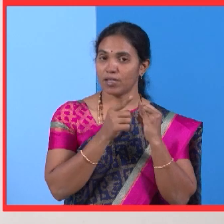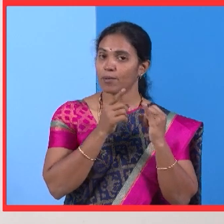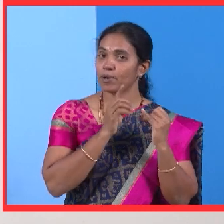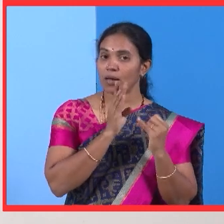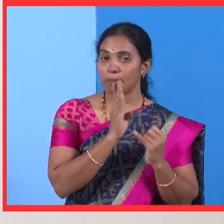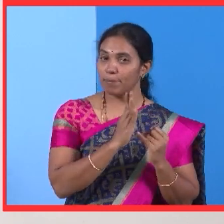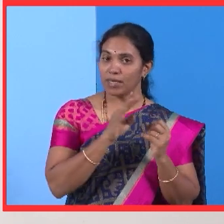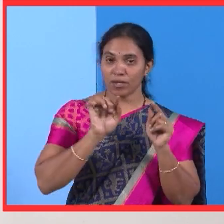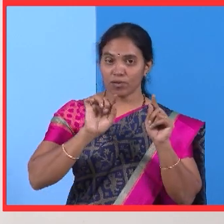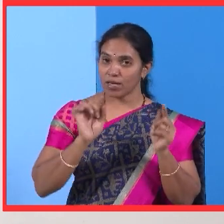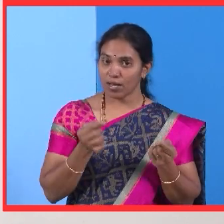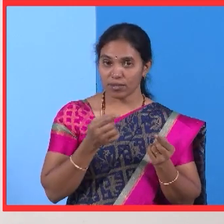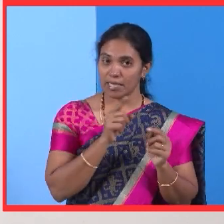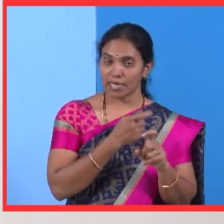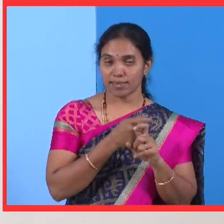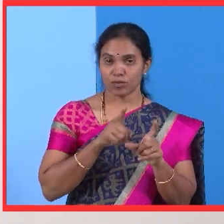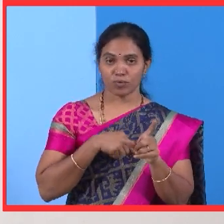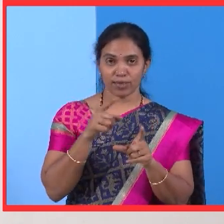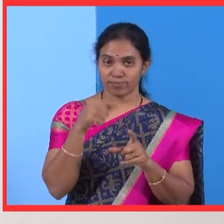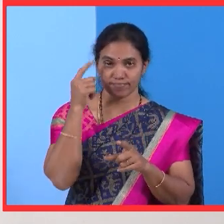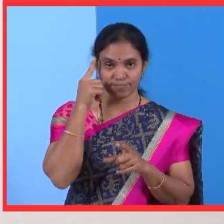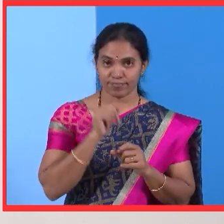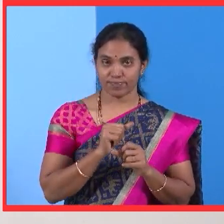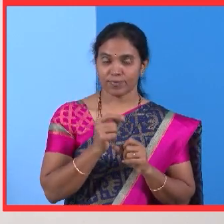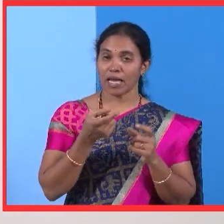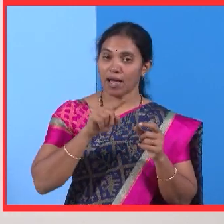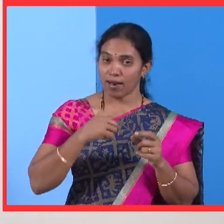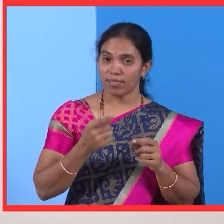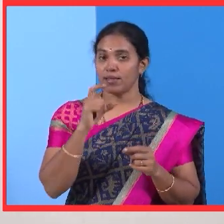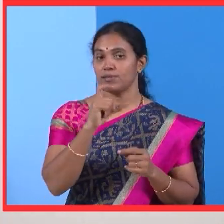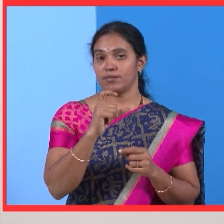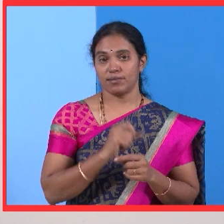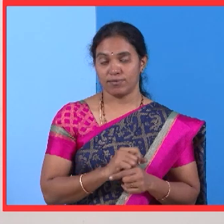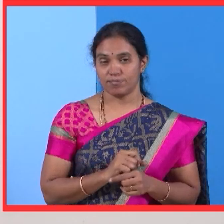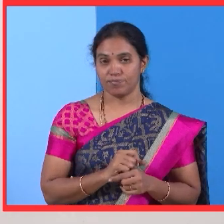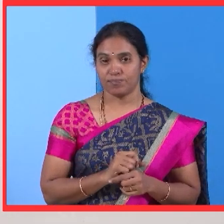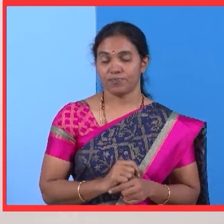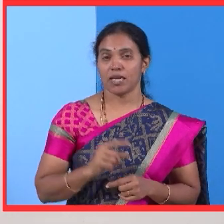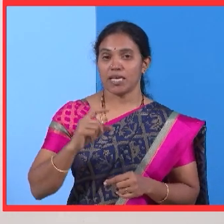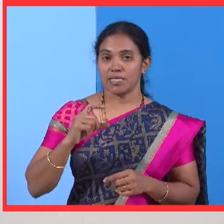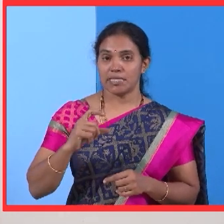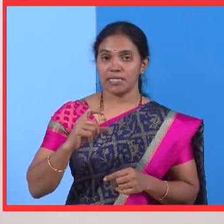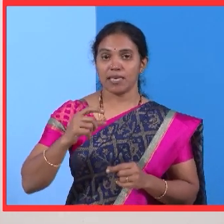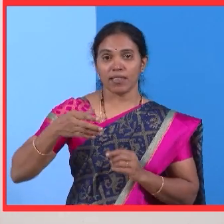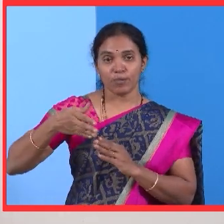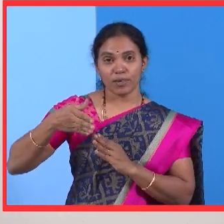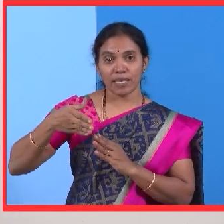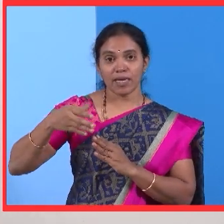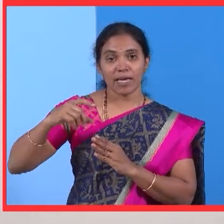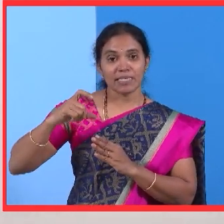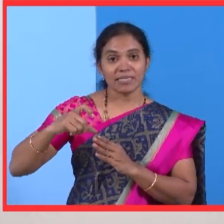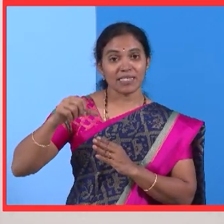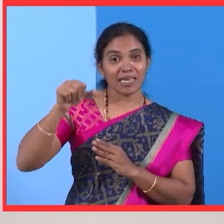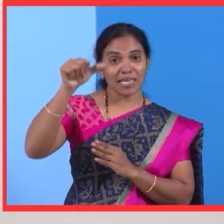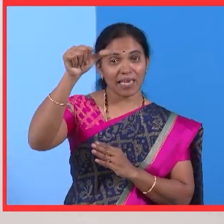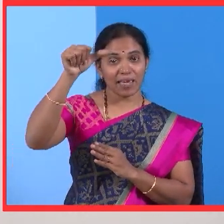புள்ளியினுடைய ஆயத்தொலைவு, அடுத்தது சி என்ற புள்ளியினுடைய ஆயத்தொலைவு. சி இது ஒரு கரம், சிபி ஒரு கரம், சிஏ